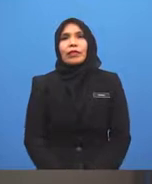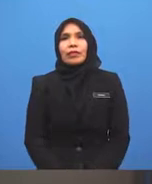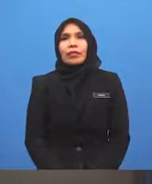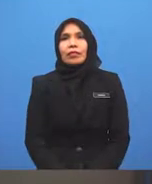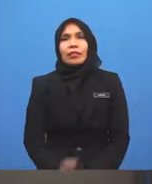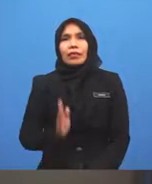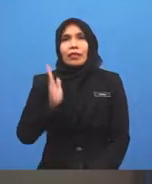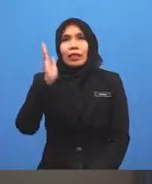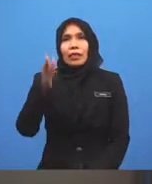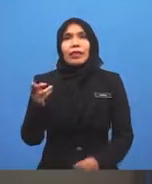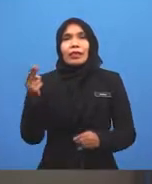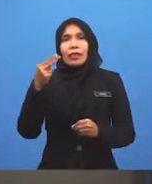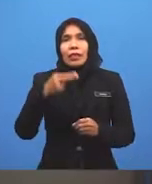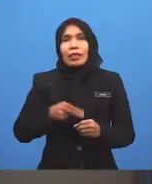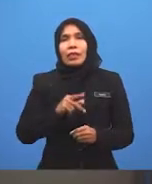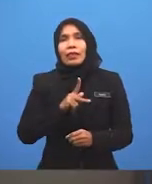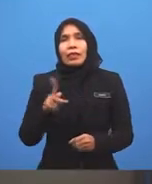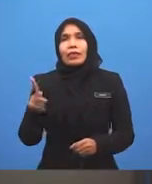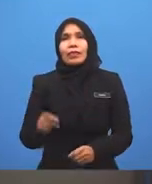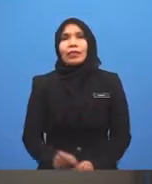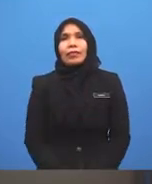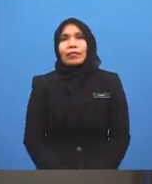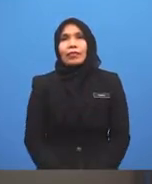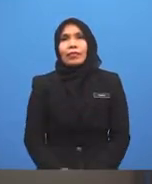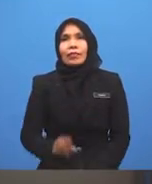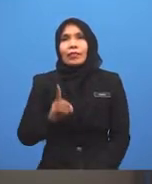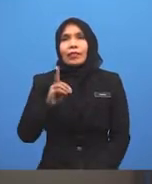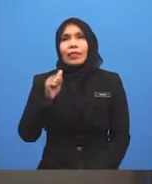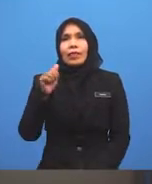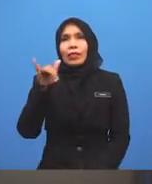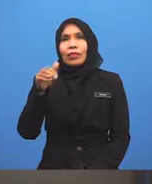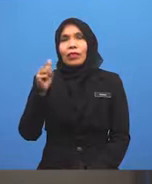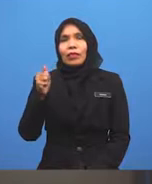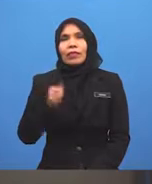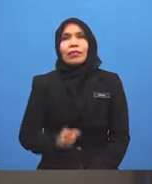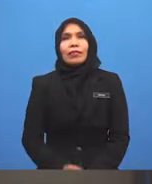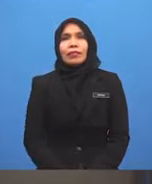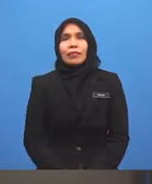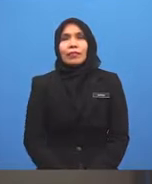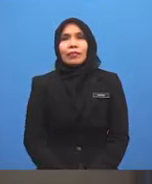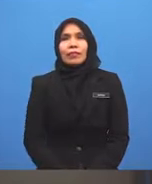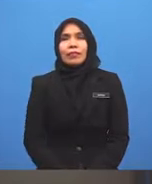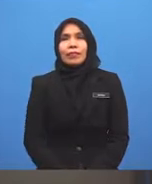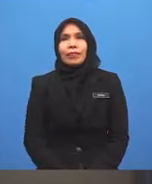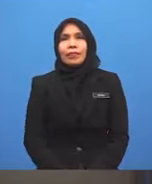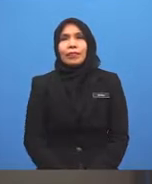menghasilkan daya gerak elektrik DGE dan arus aruhan terhasil.